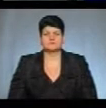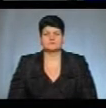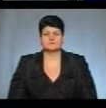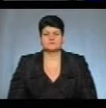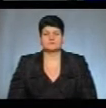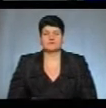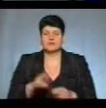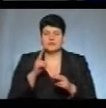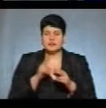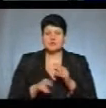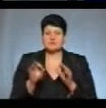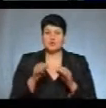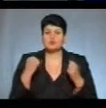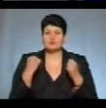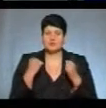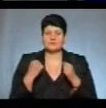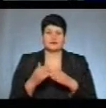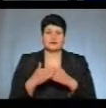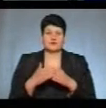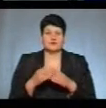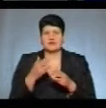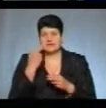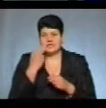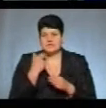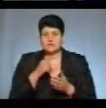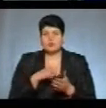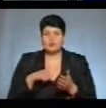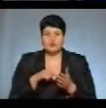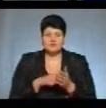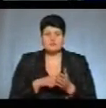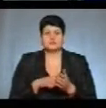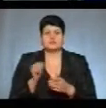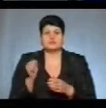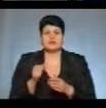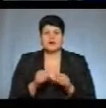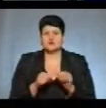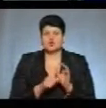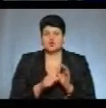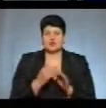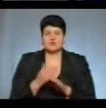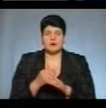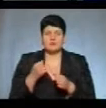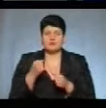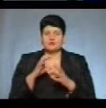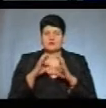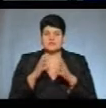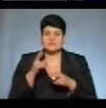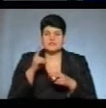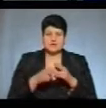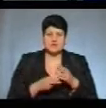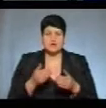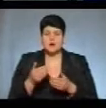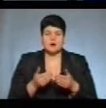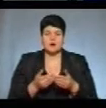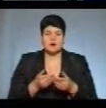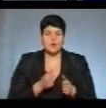І на завершення про спорт. Щойно в італійському місті Андгольц-Антерсельва на 6-му етапі Кубку світу з біатлону завершилась гонка-спринт